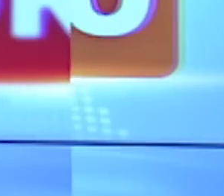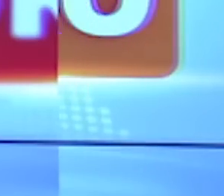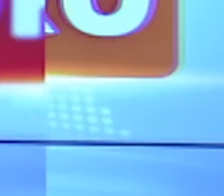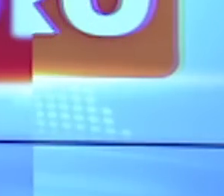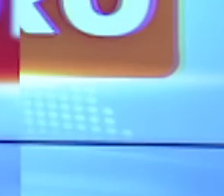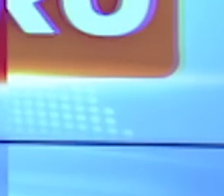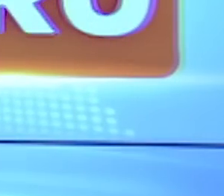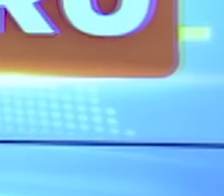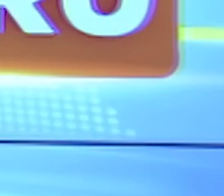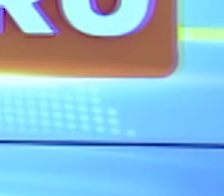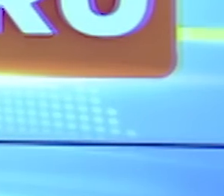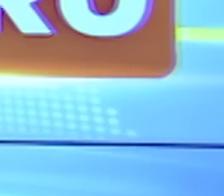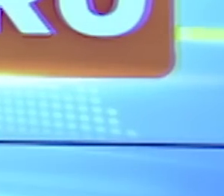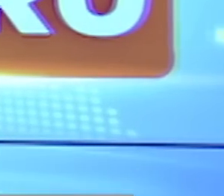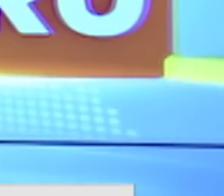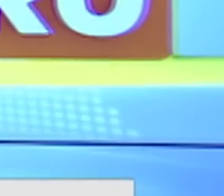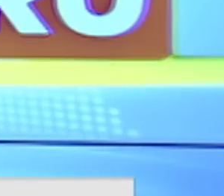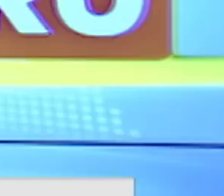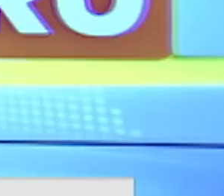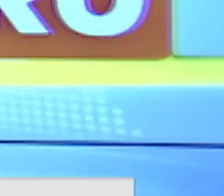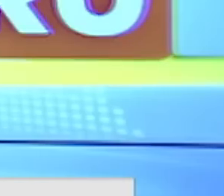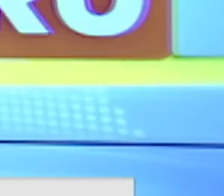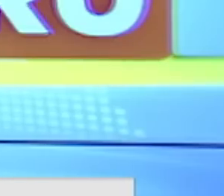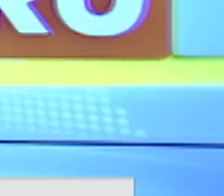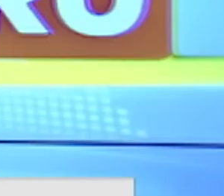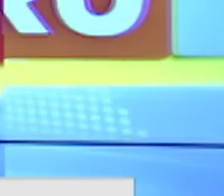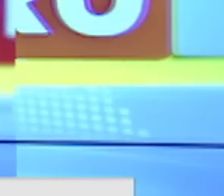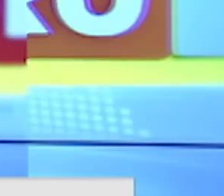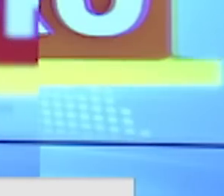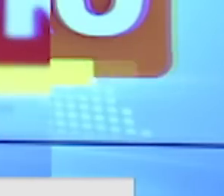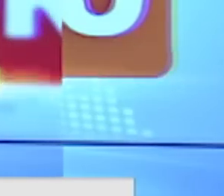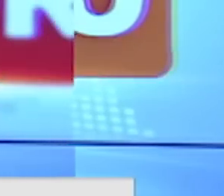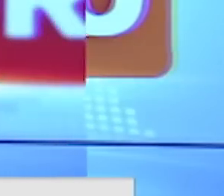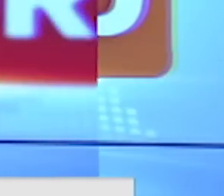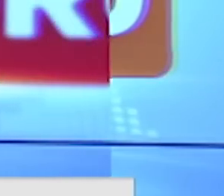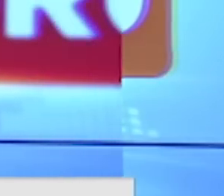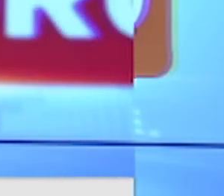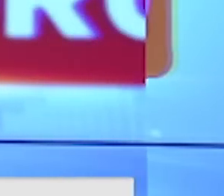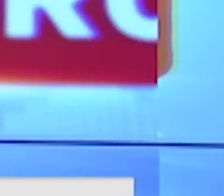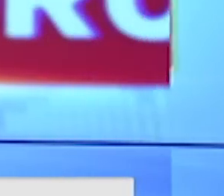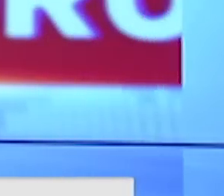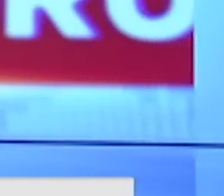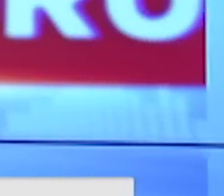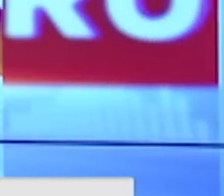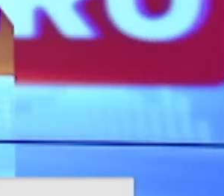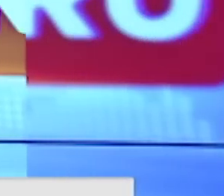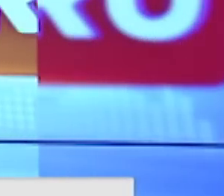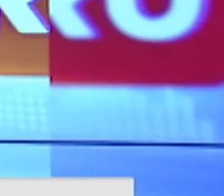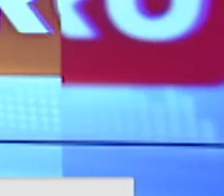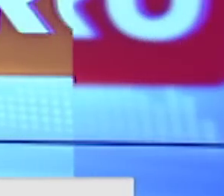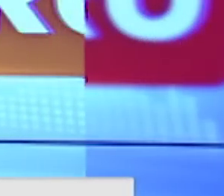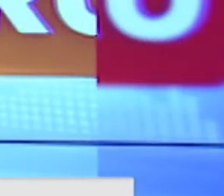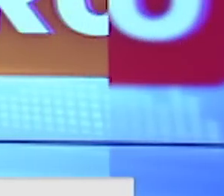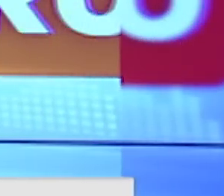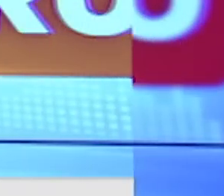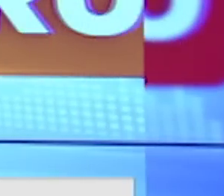Reka mbifuriza kugira ibihe byiza mwese mudukurikiye kuri televiziyo Rwanda mbahaye ikaze ku makuru mu Kinyarwanda ndi Bonaventure Cyubahiro amakuru ya truth tuyahereye hano